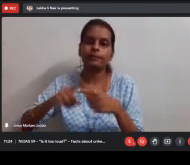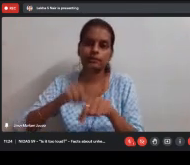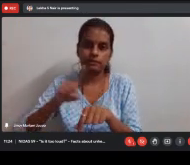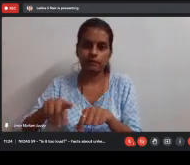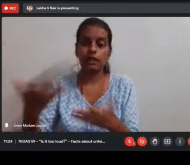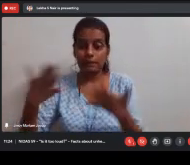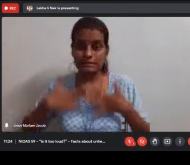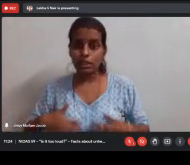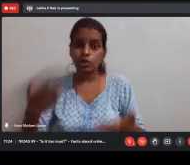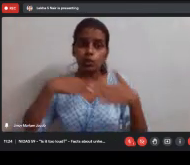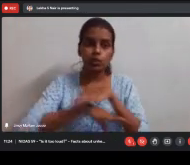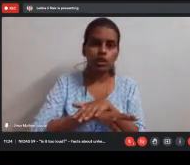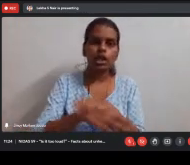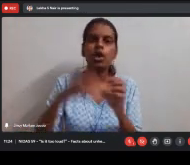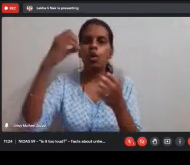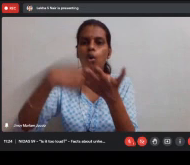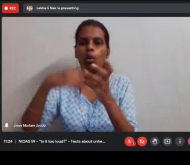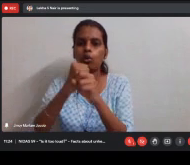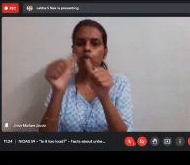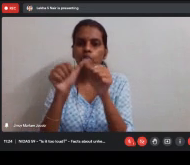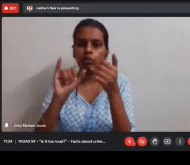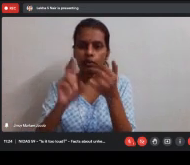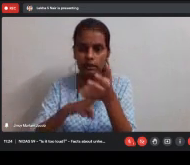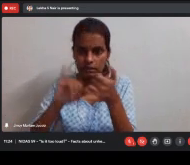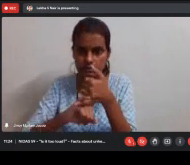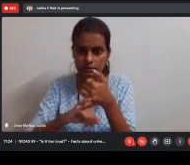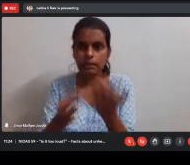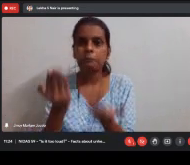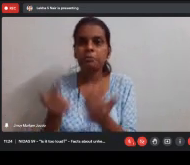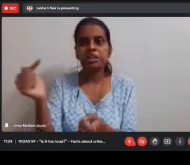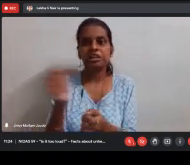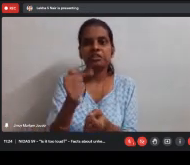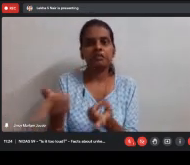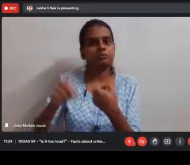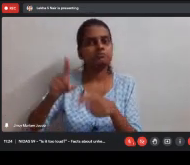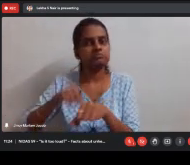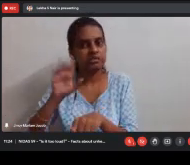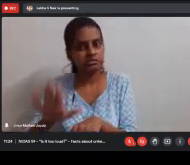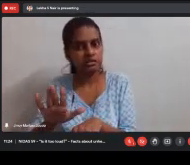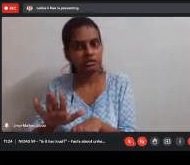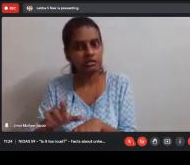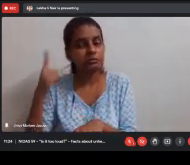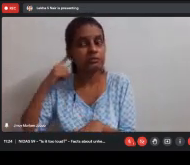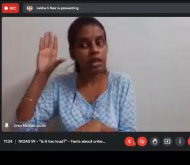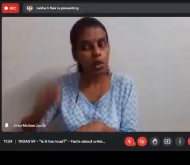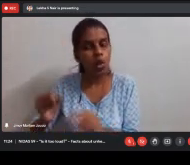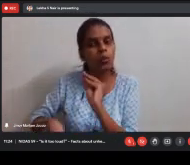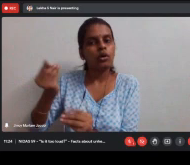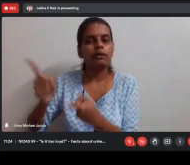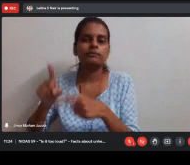നമുക്ക് എന്താ പറയണ്ടേ, കൂടിയും കുറഞ്ഞും നിൽക്കുന്നു, മരുന്ന് കറക്റ്റായിട്ട് കഴിക്കുന്നില്ല, ഇതെല്ലാം നമുക്ക് എന്താ പറയണ്ടേ